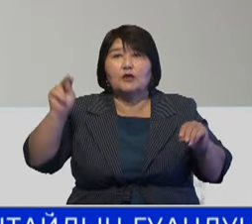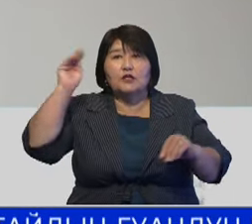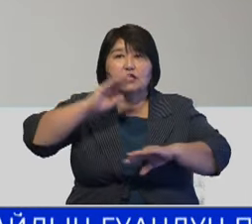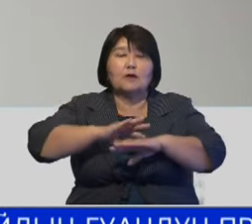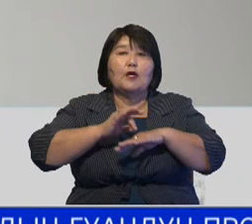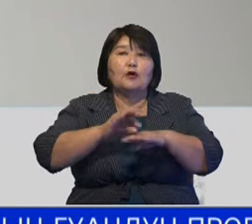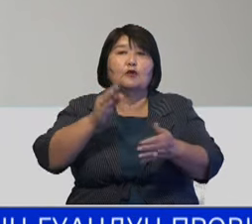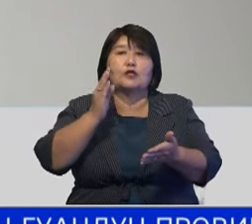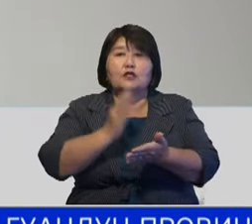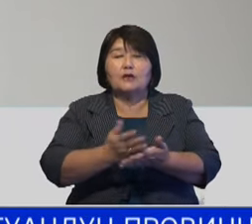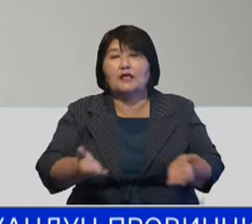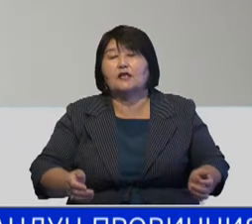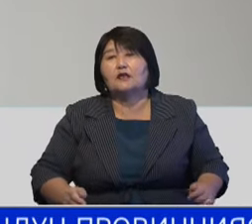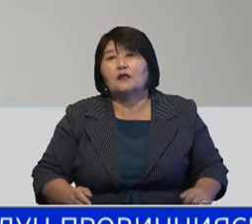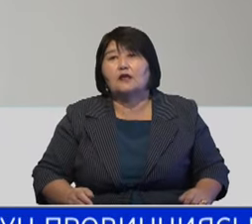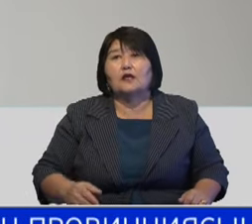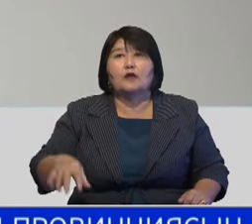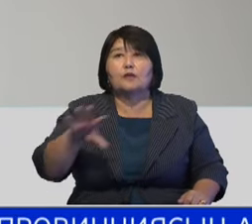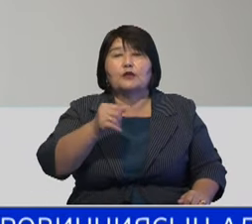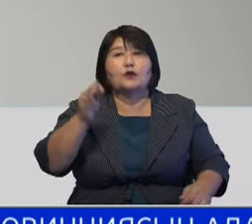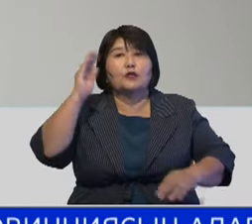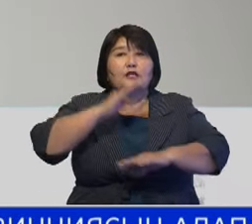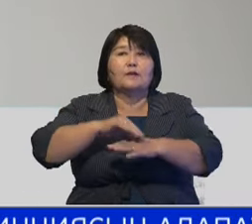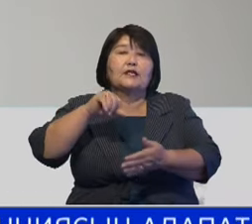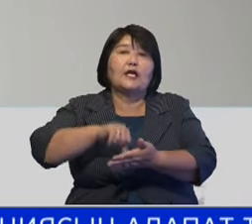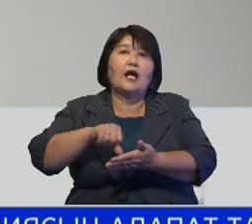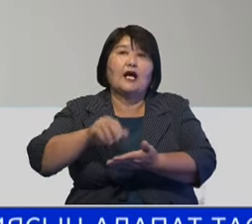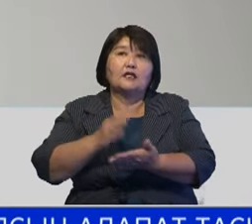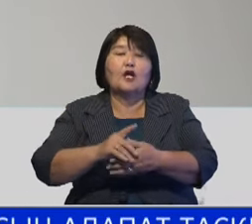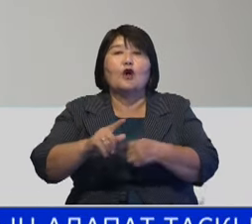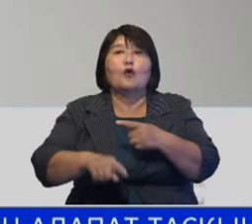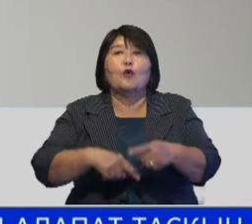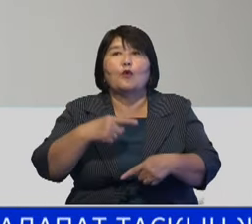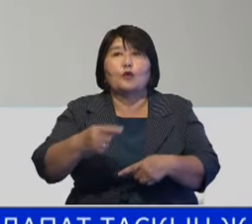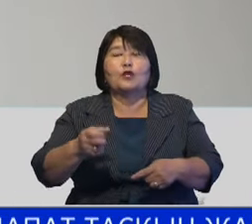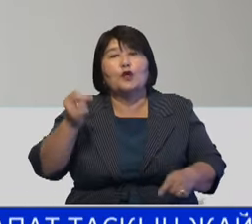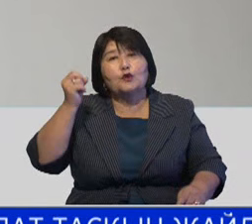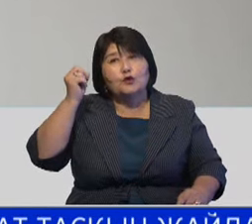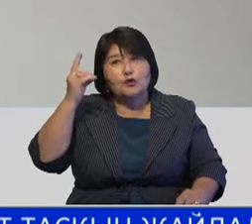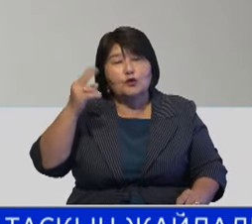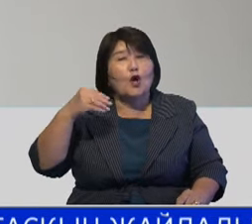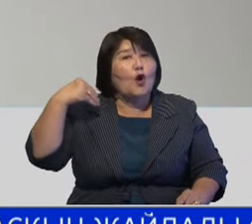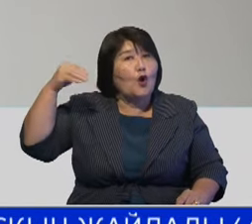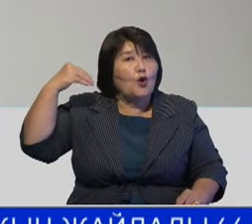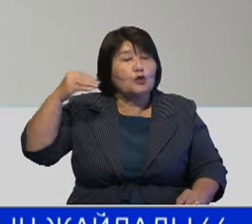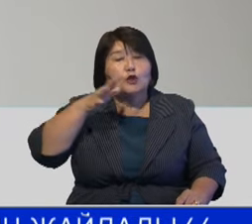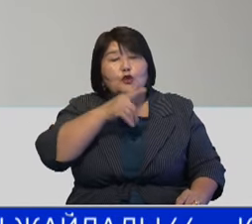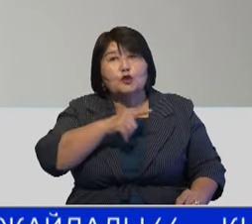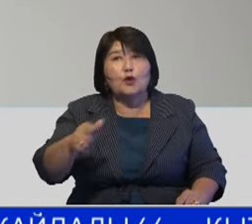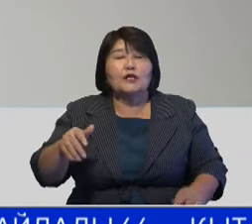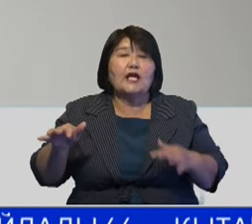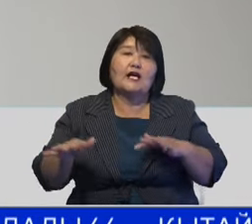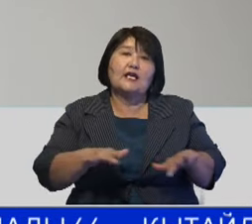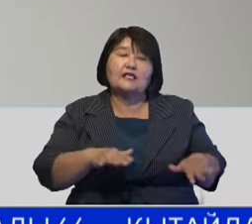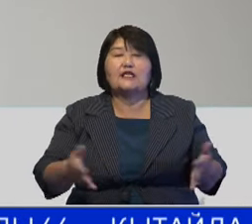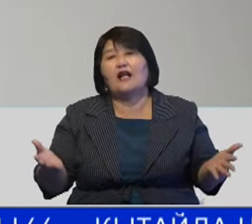Балдар программадан қалып қоймасын деп. Біздер сол сабақтарға қатысамыз. Одан кейін түске жағып үзіліс уақытындағы